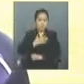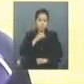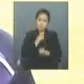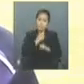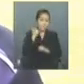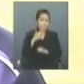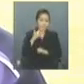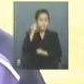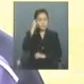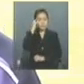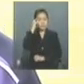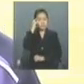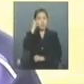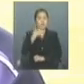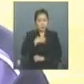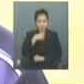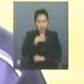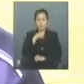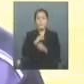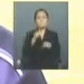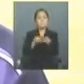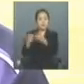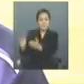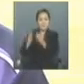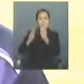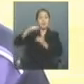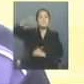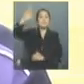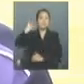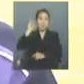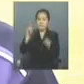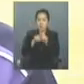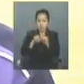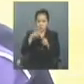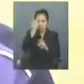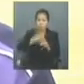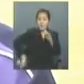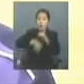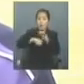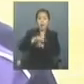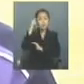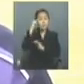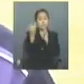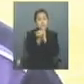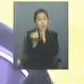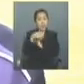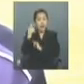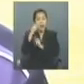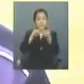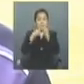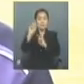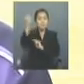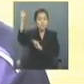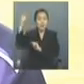แล้วแบบว่าก็อยากที่จะเป็นเหมือนพี่นะแบบพอเป็นนักฟุตบอลเราก็ได้รู้จักคนทั่วไปแบบมีเพื่อนใหม่ต่างจังหวัดถ้าเรา